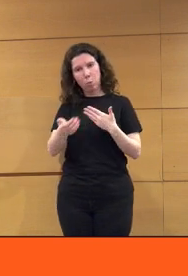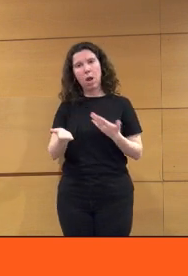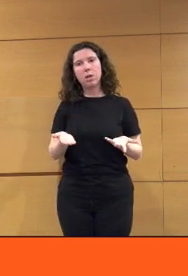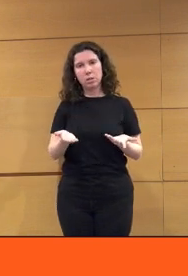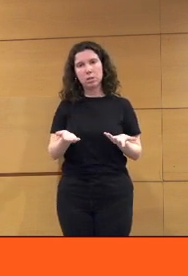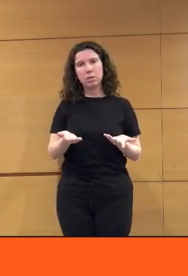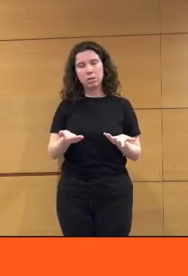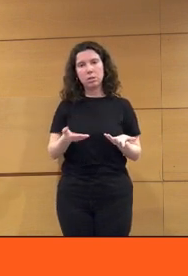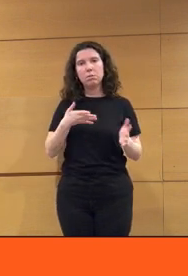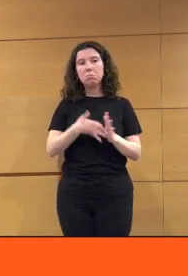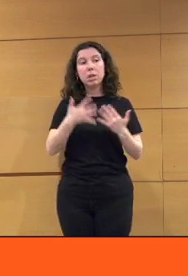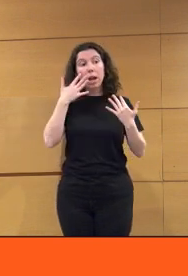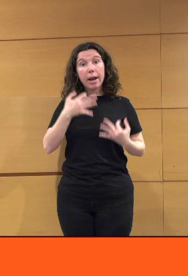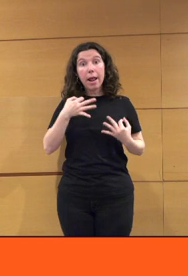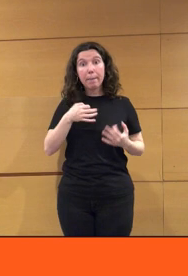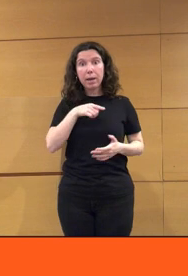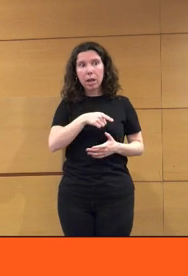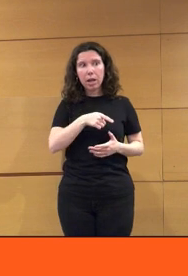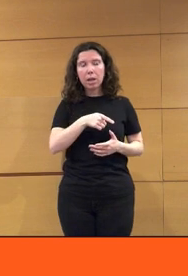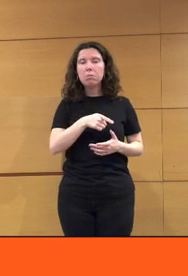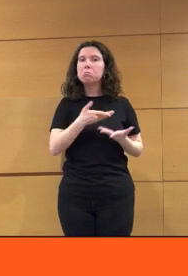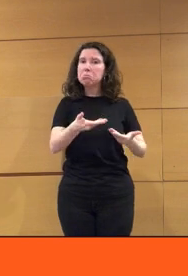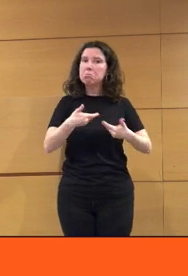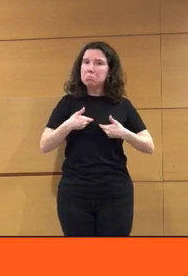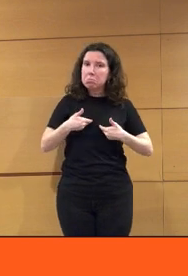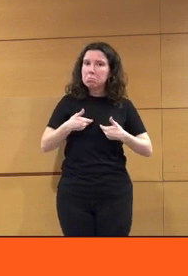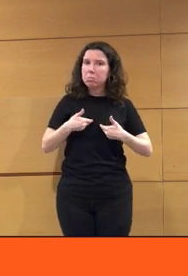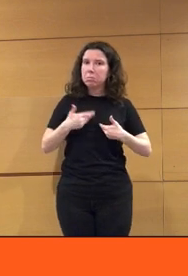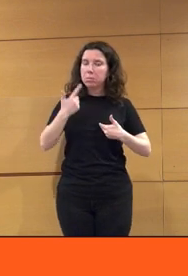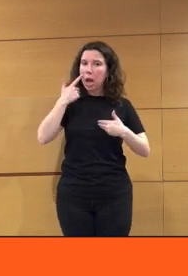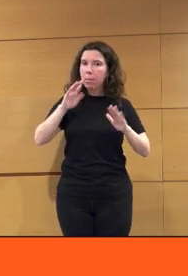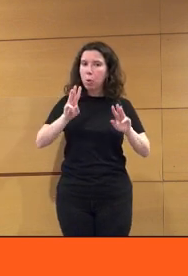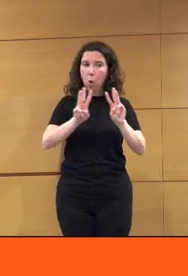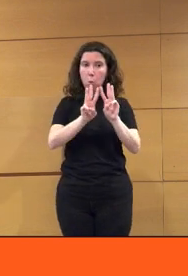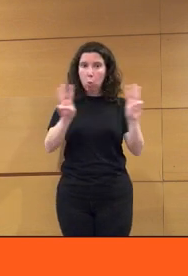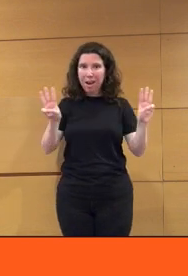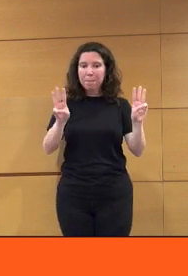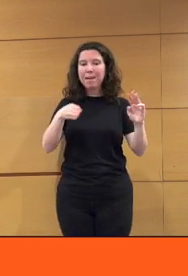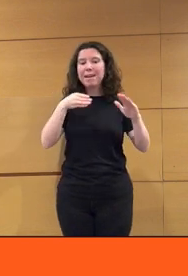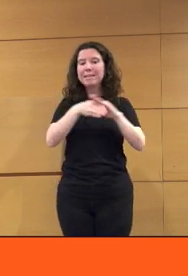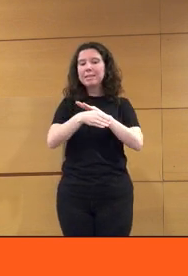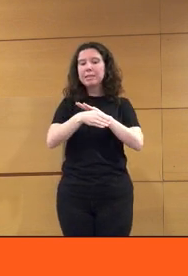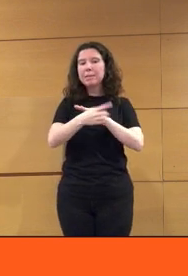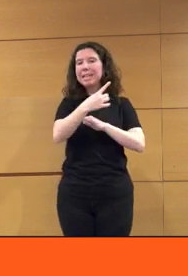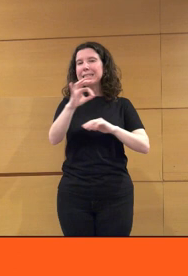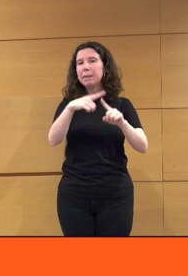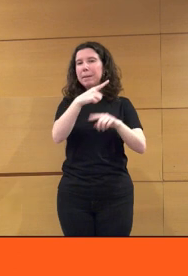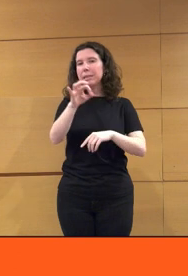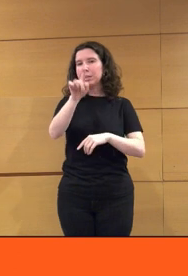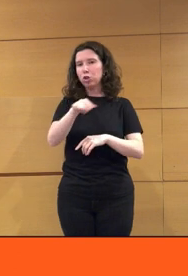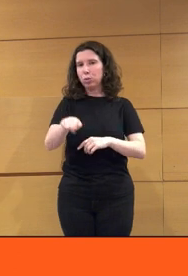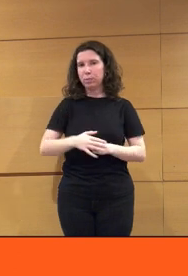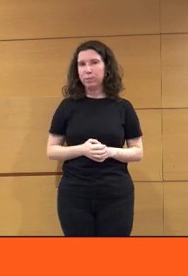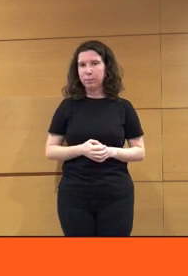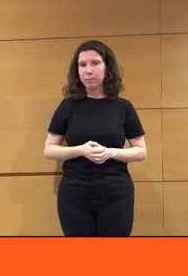realment el que ens permetrà veure si aquella web és accessible al 100% o no.